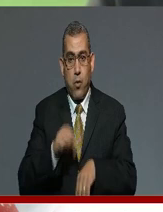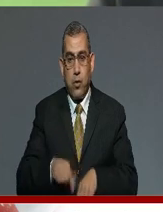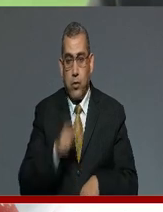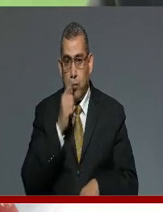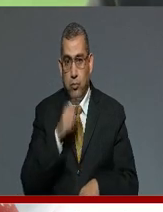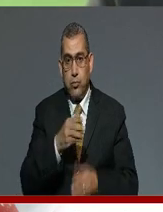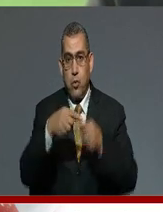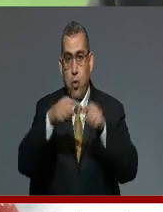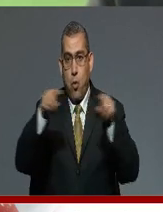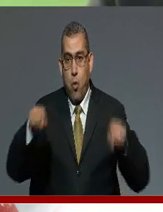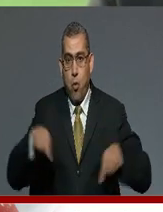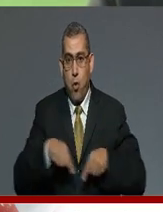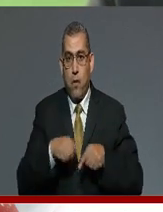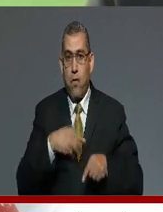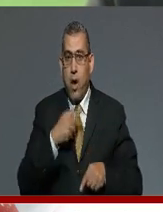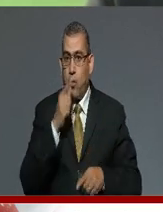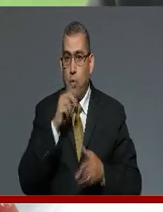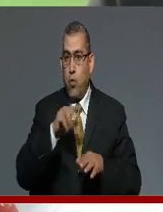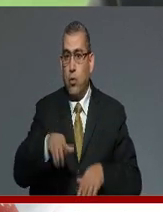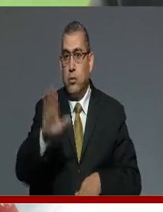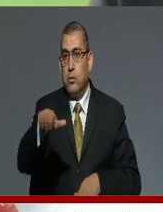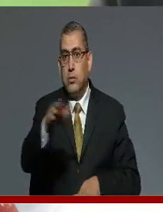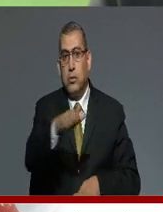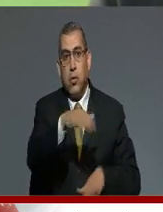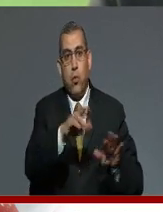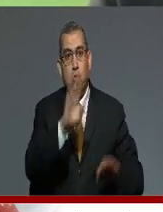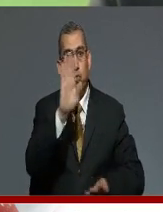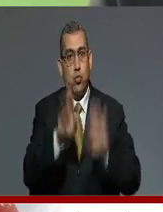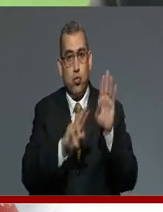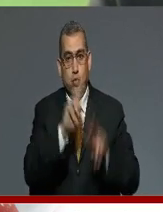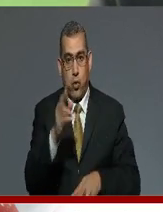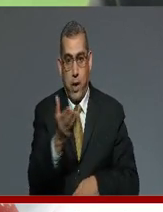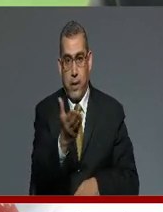هل لديكم اي اسئله او تعليقات